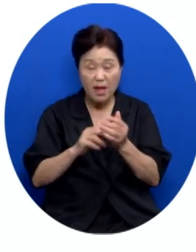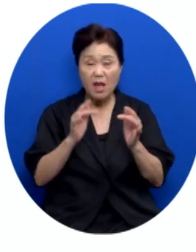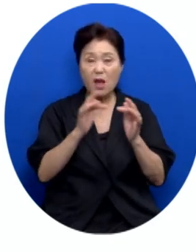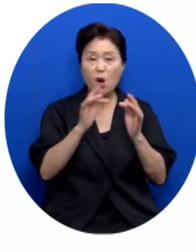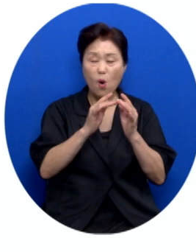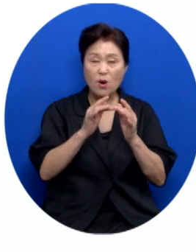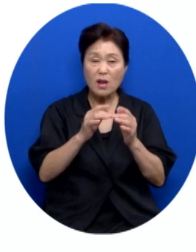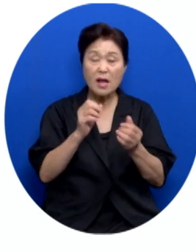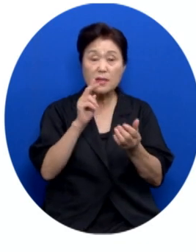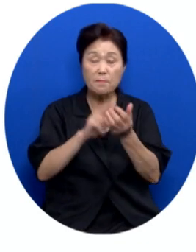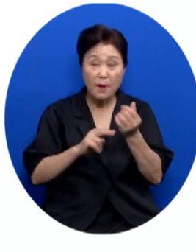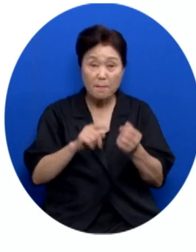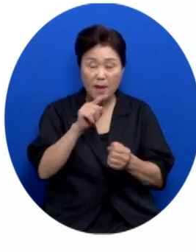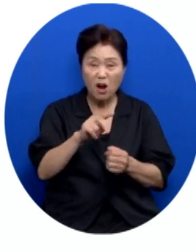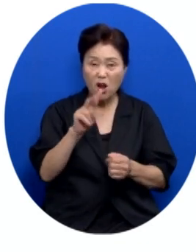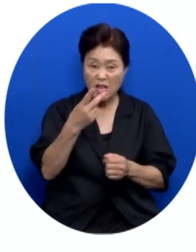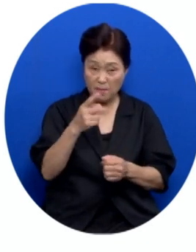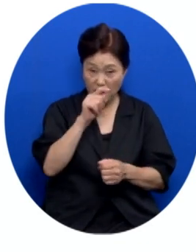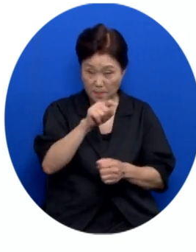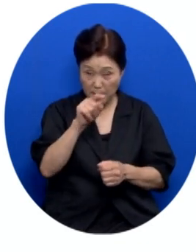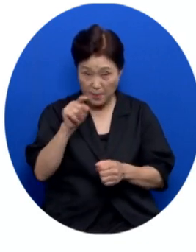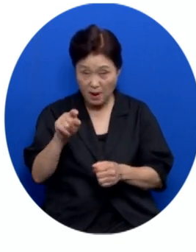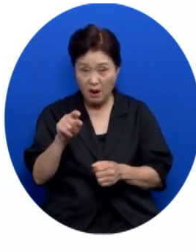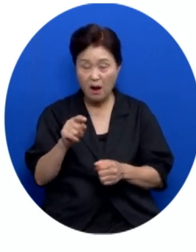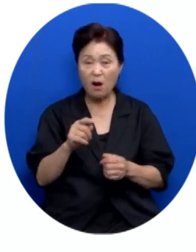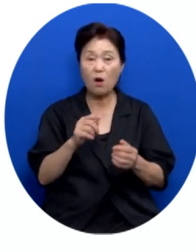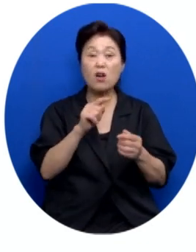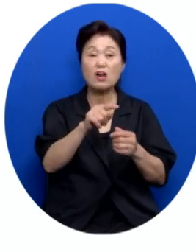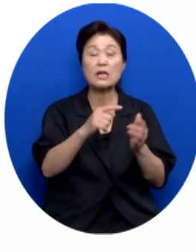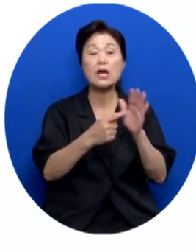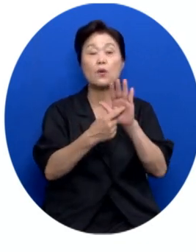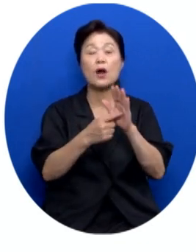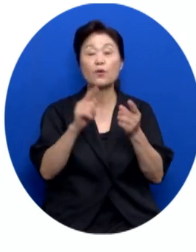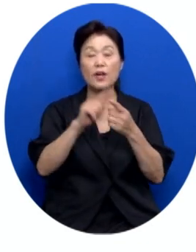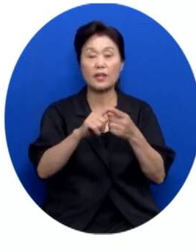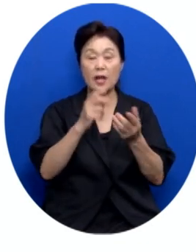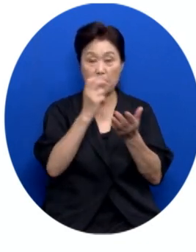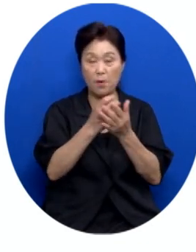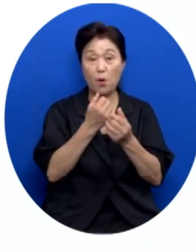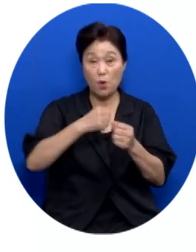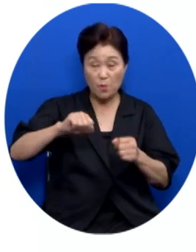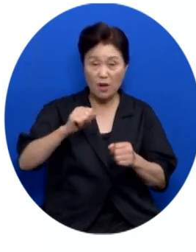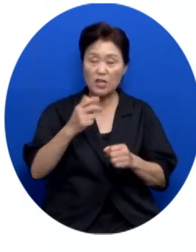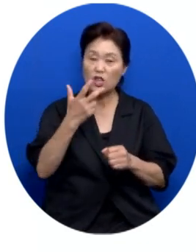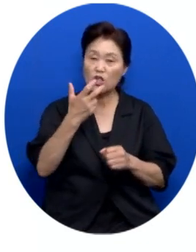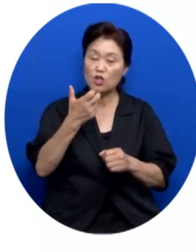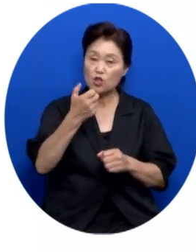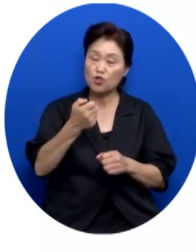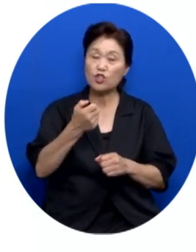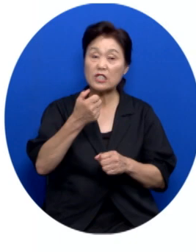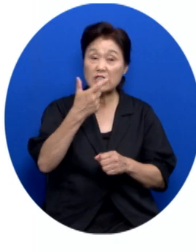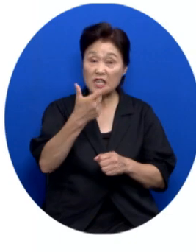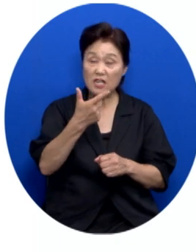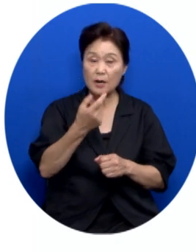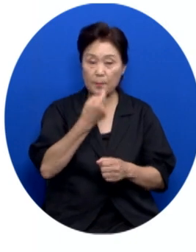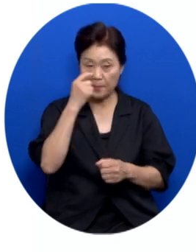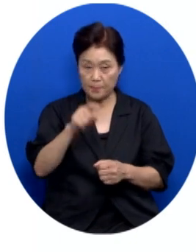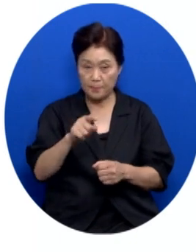200건을 집중 점검하고 식품 등의 표시 광고에 관한 법률을 위반한 56건을 적발했다고